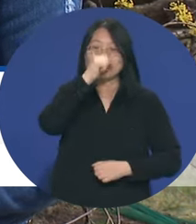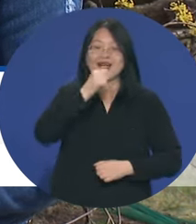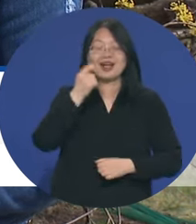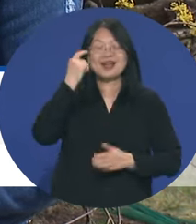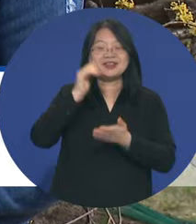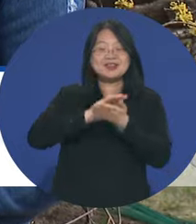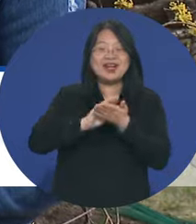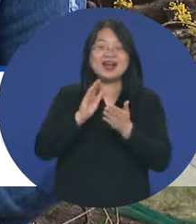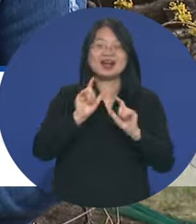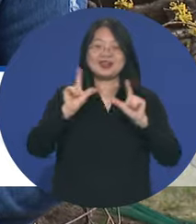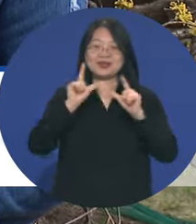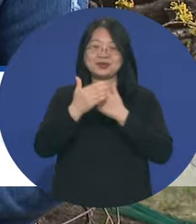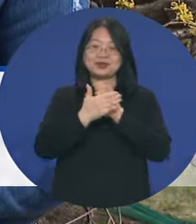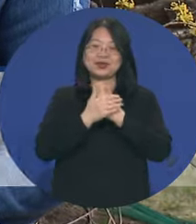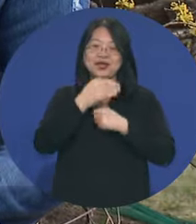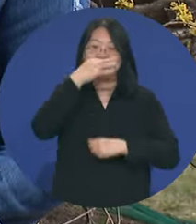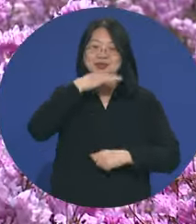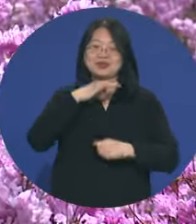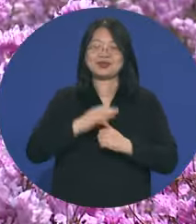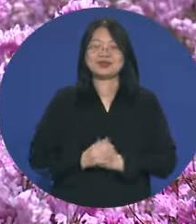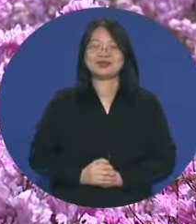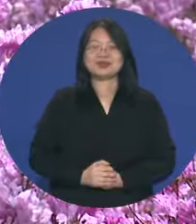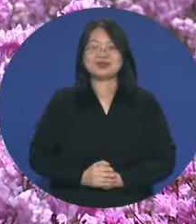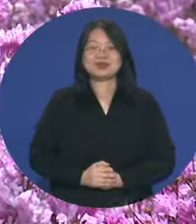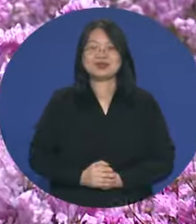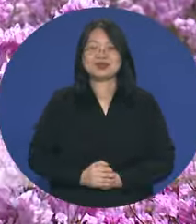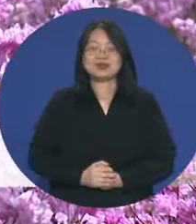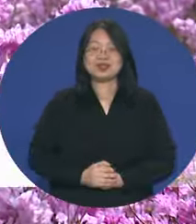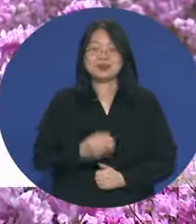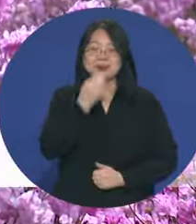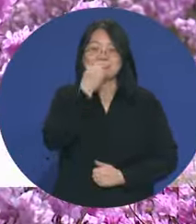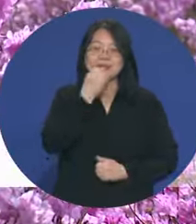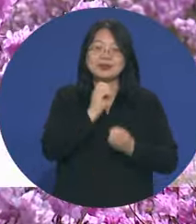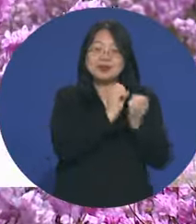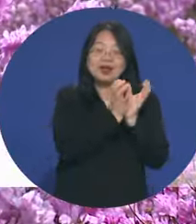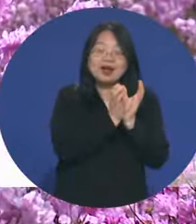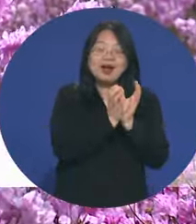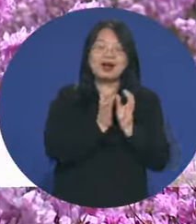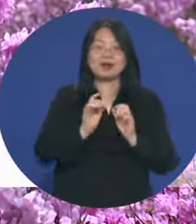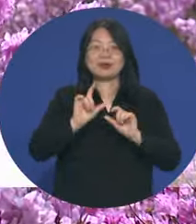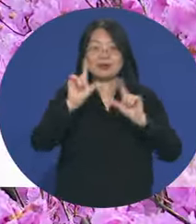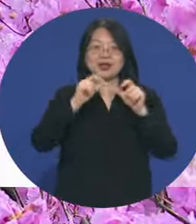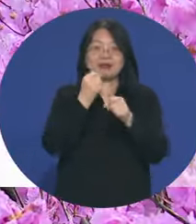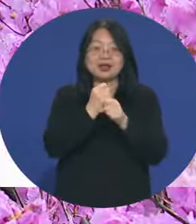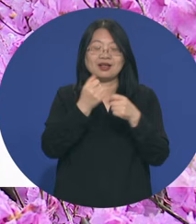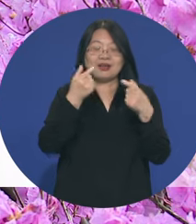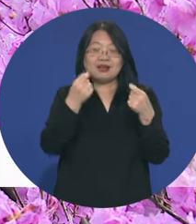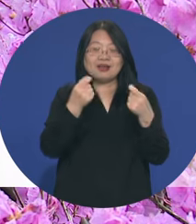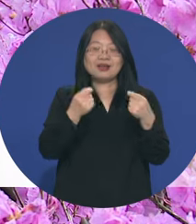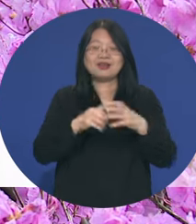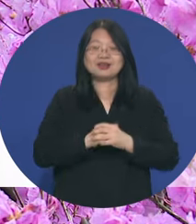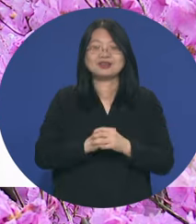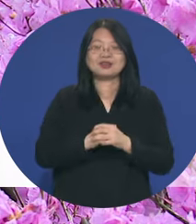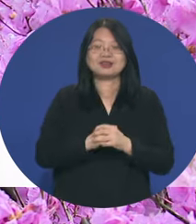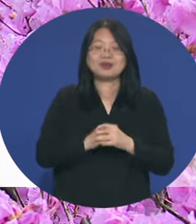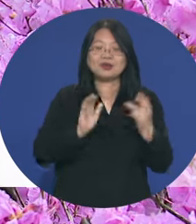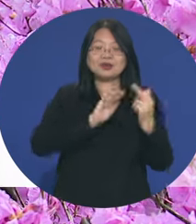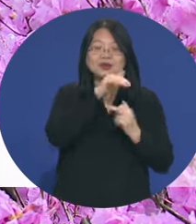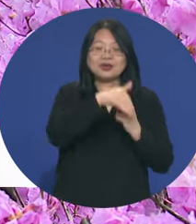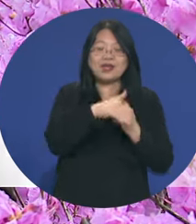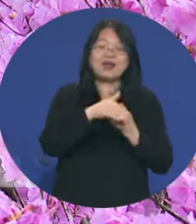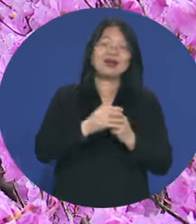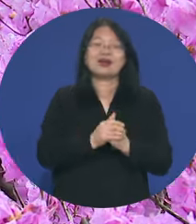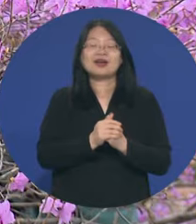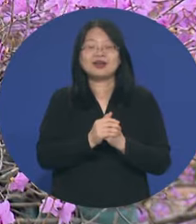상쾌하네요. 날씨까지 도와주니까 너무 좋았어요. 진달래로 술을 놓은 듯 고운 맵시를 뿜내는 동산. 활짝 핀 진달래